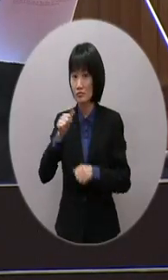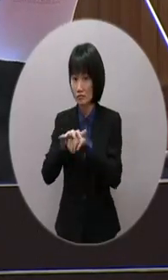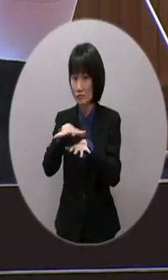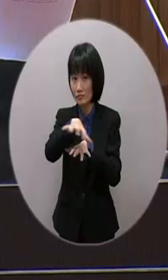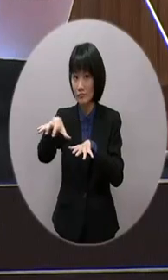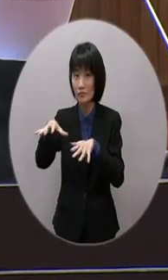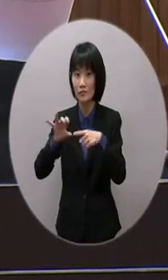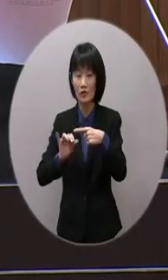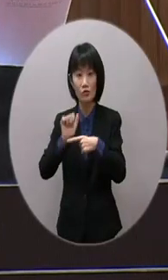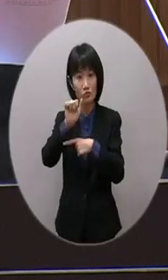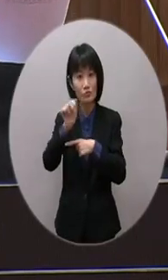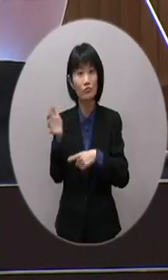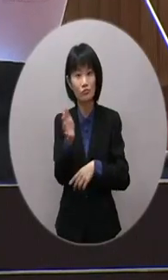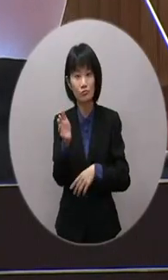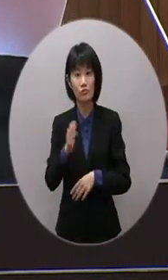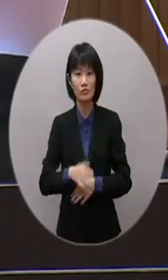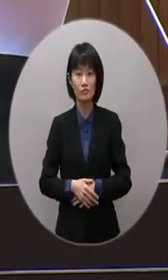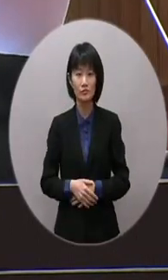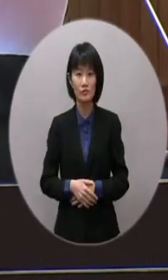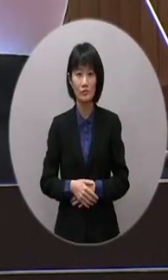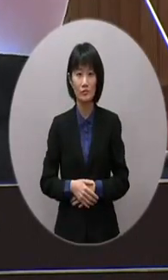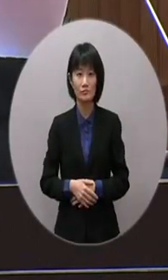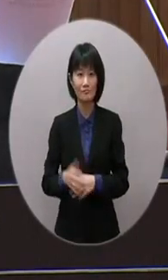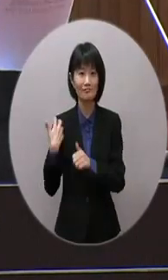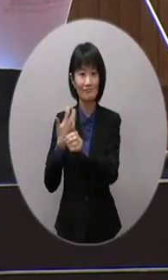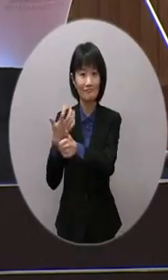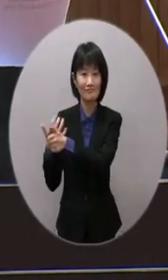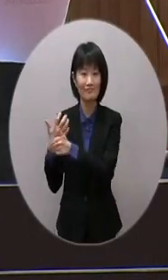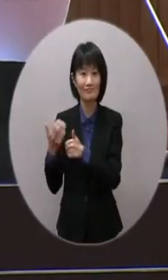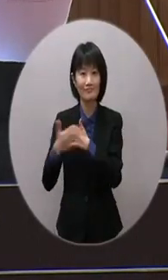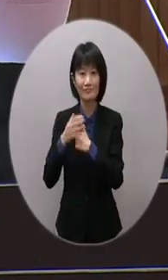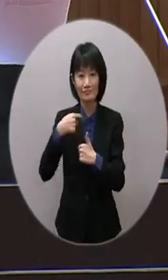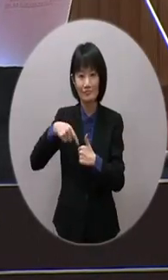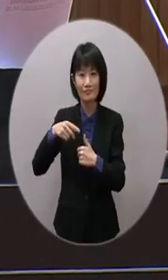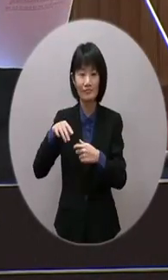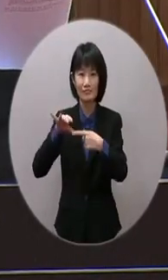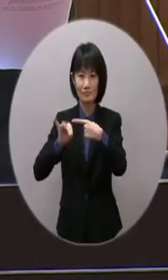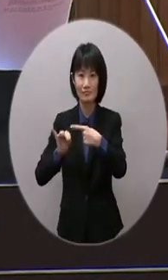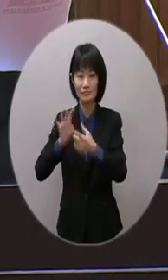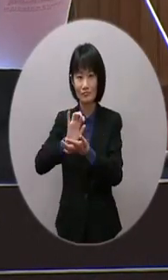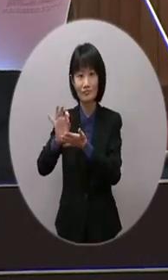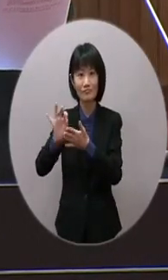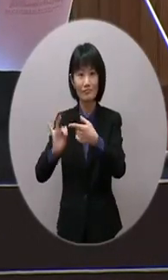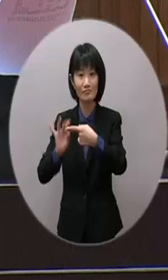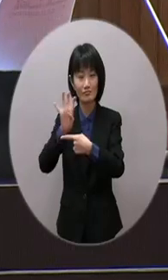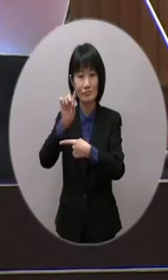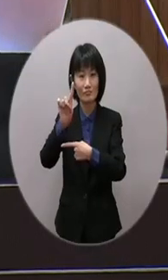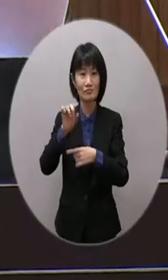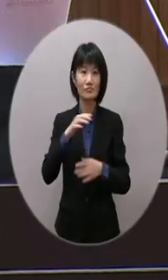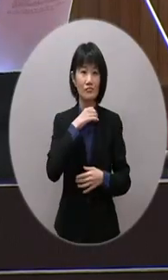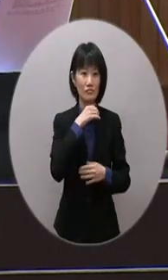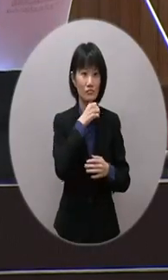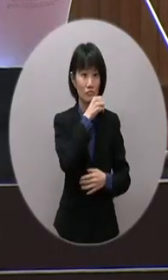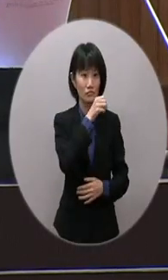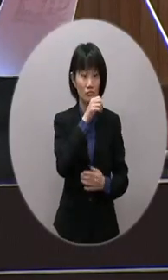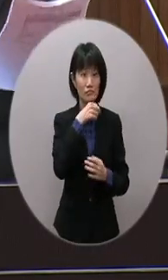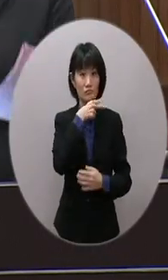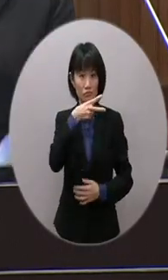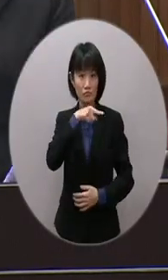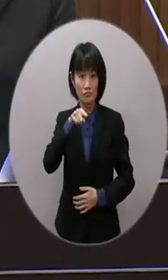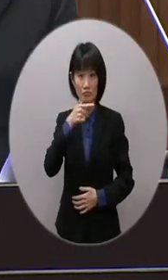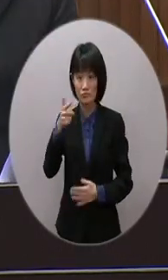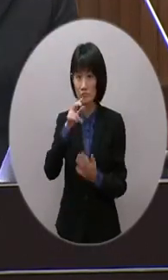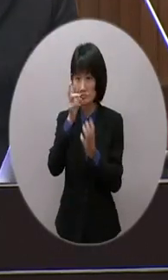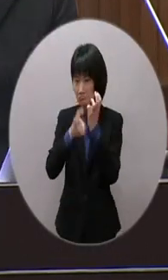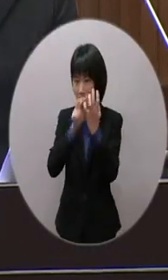有50%左右哈，那使用率大概41%。那可是我们二到六这个部分，我们再仔细去看，其实